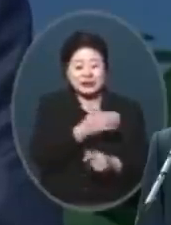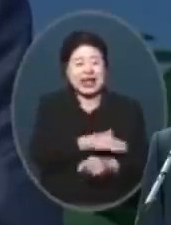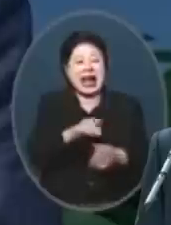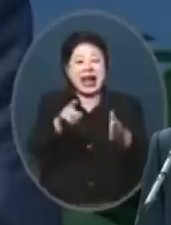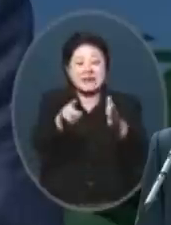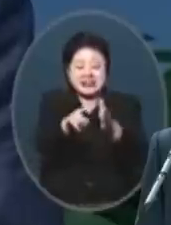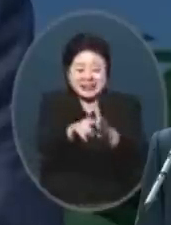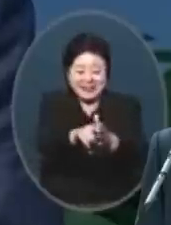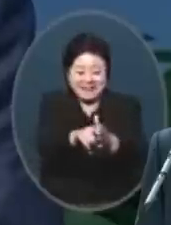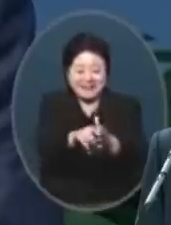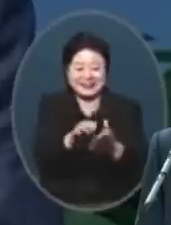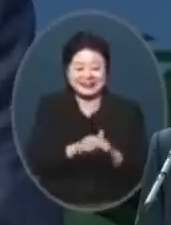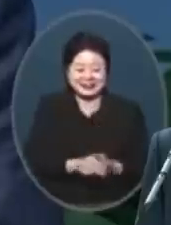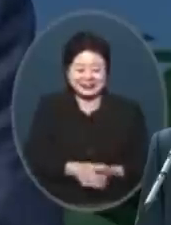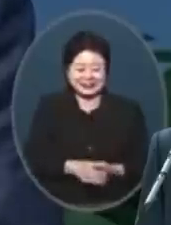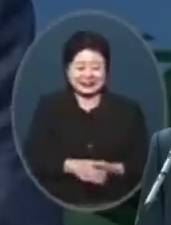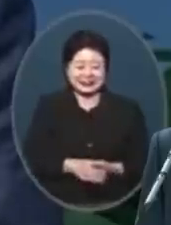믿으십시오.